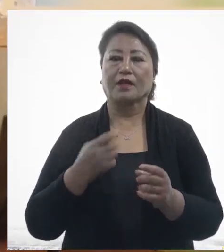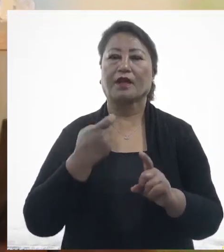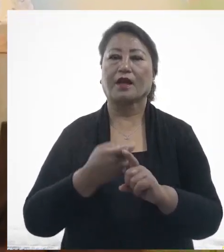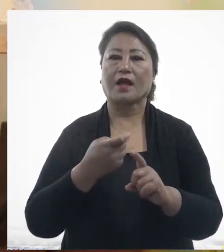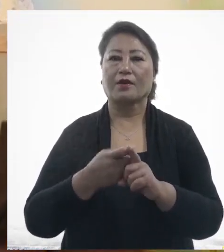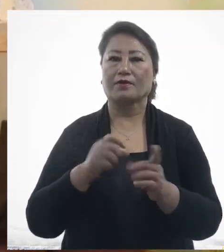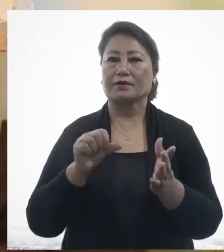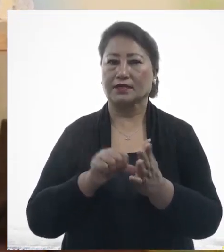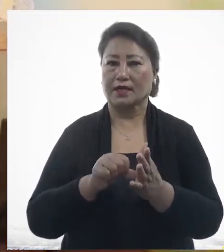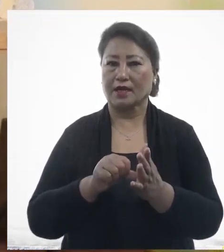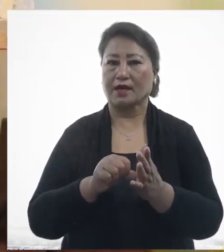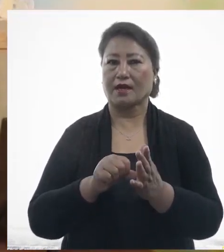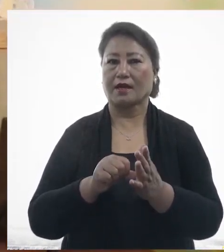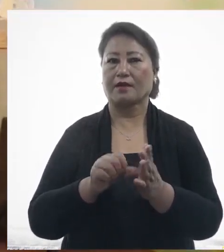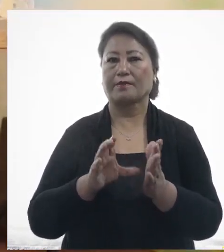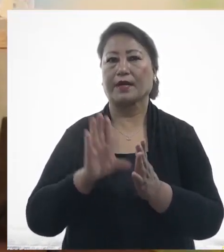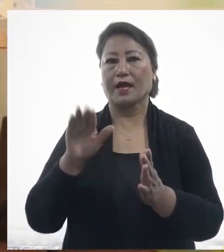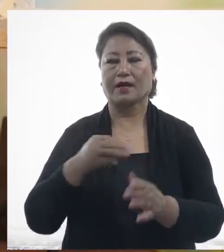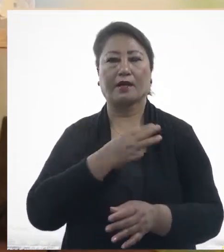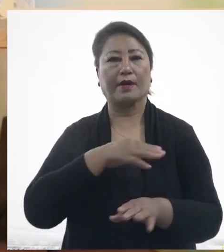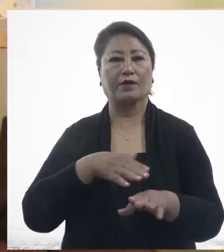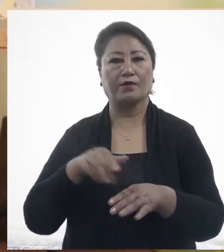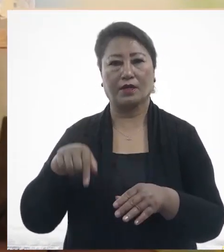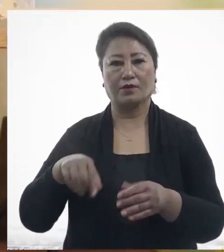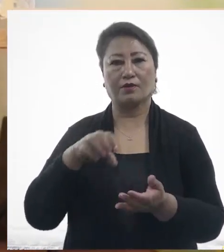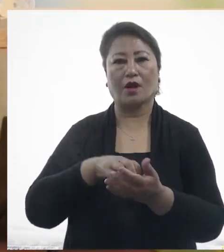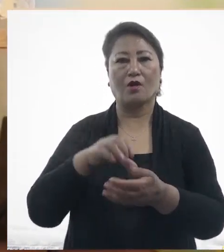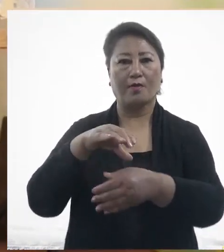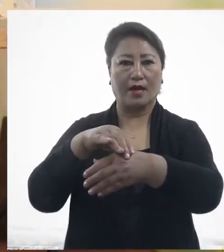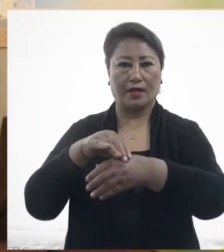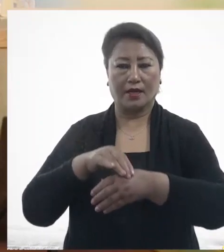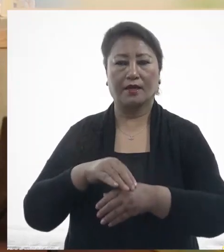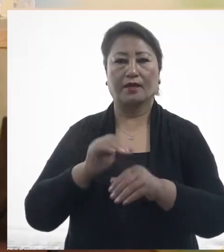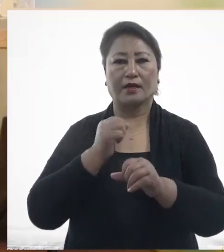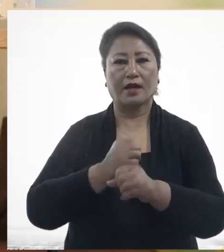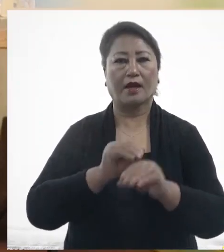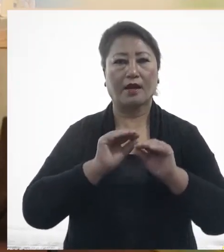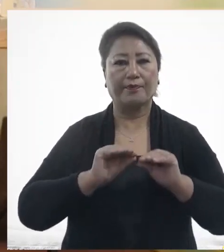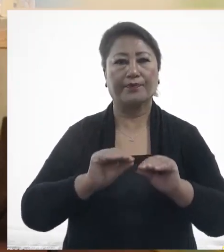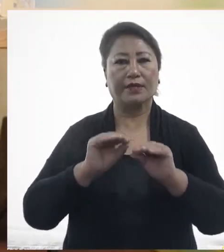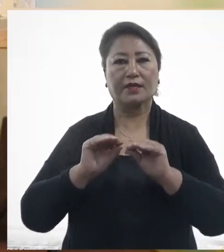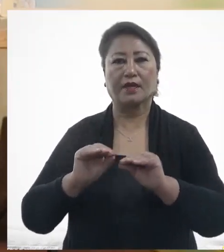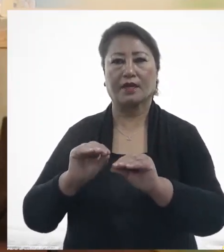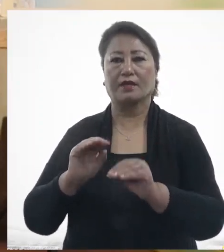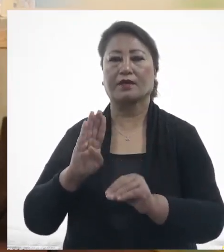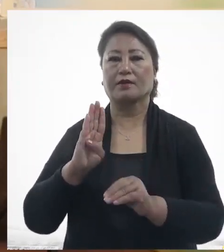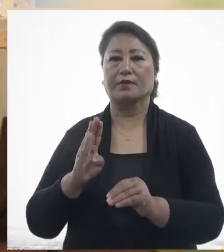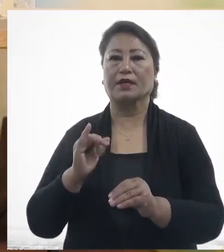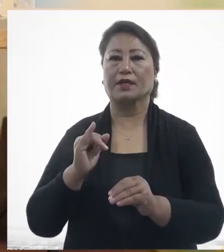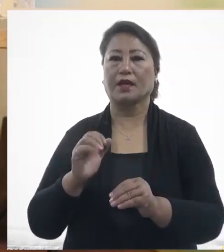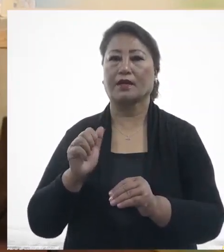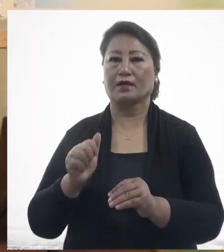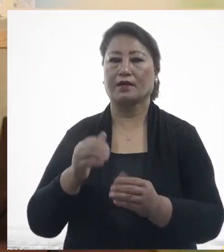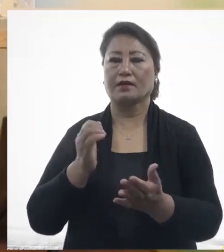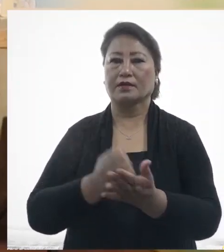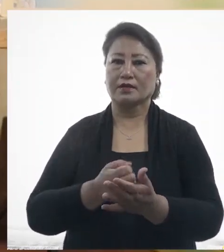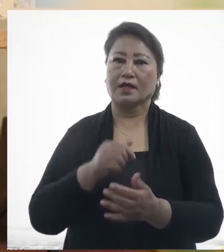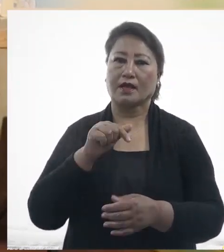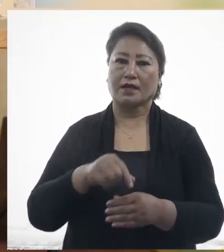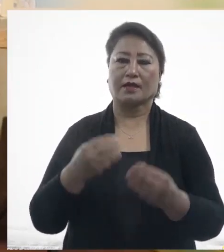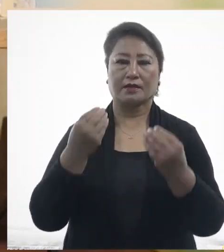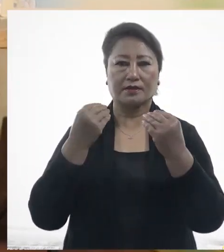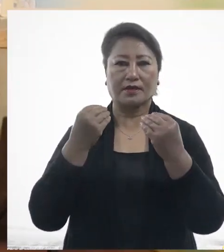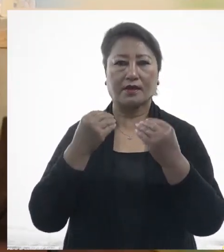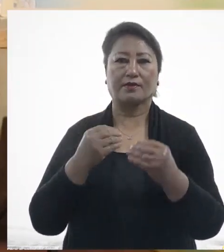ठाउँको मान्छेले चाहिँ ल्याएर यहाँ यस्तो काम सिकाएर काम बिआई इन्स्टिच्युट अनि हाम्रो गुरु रेम्पोचेले धेरै